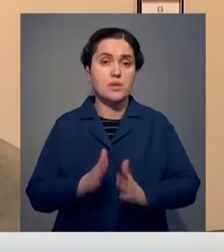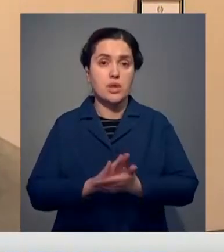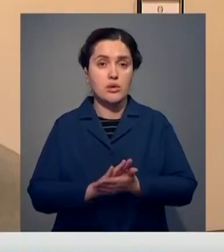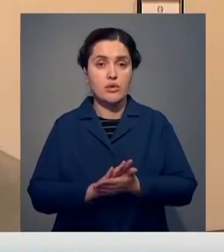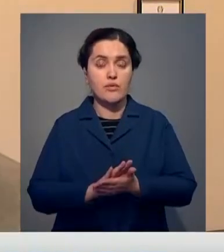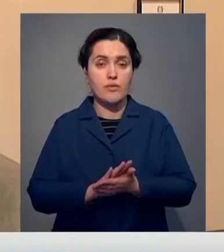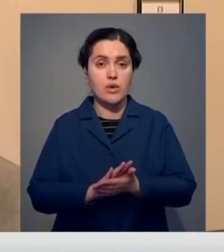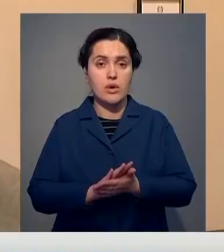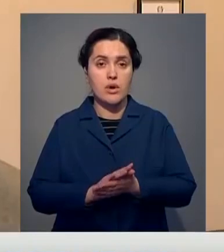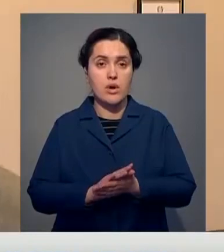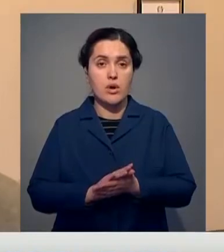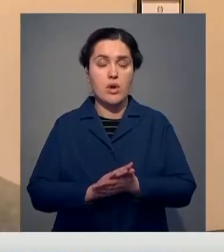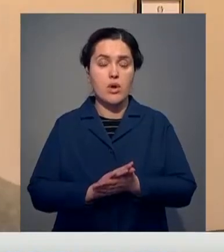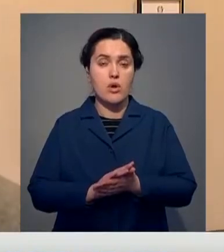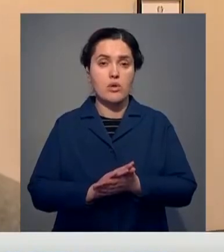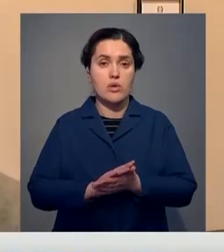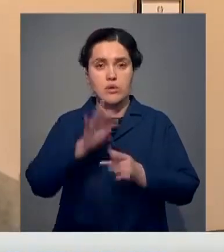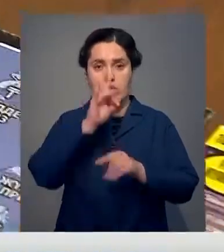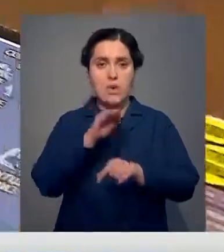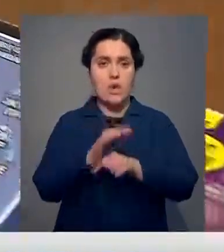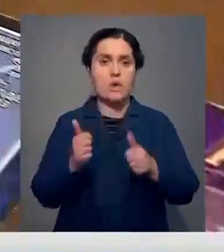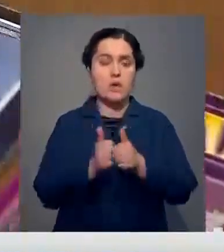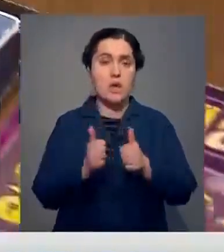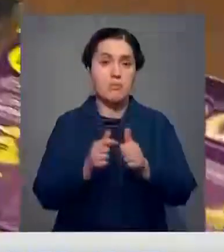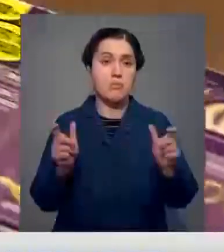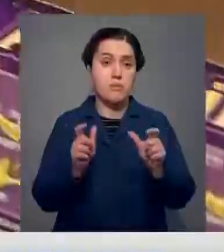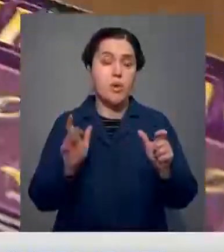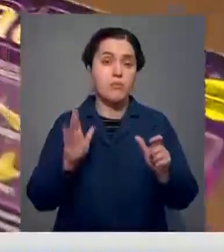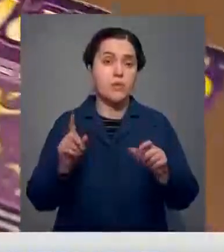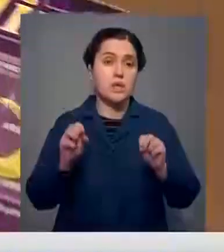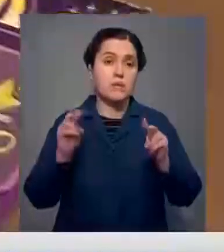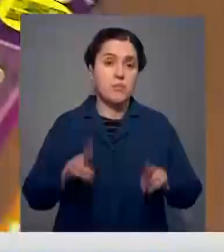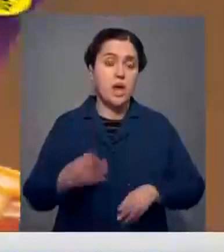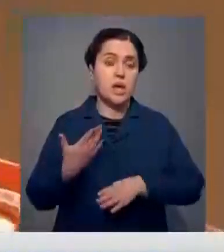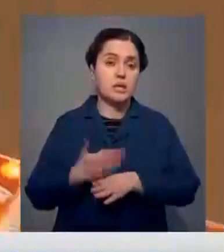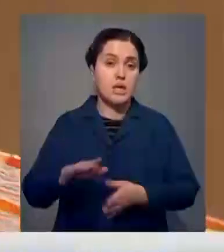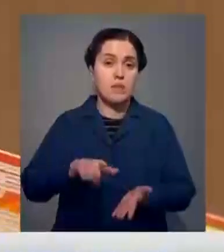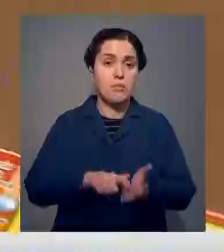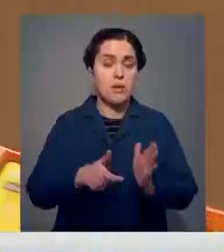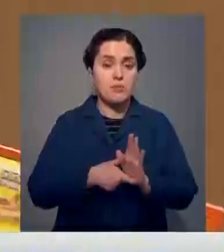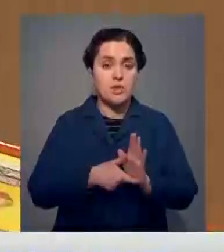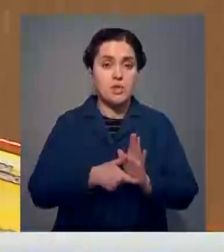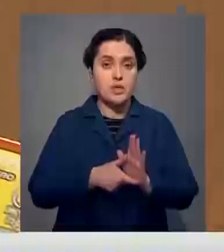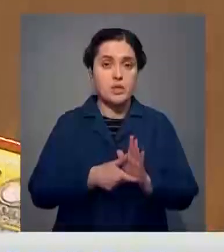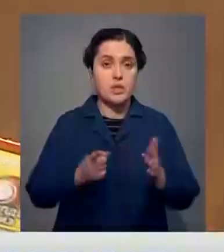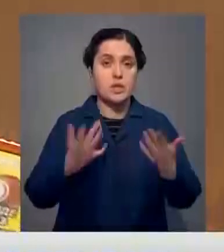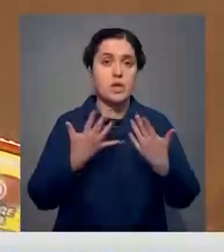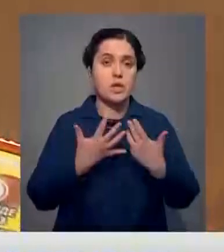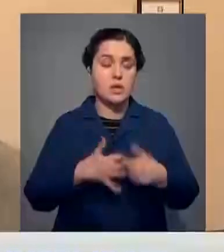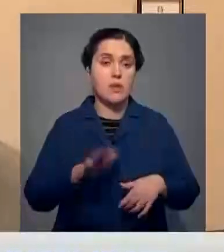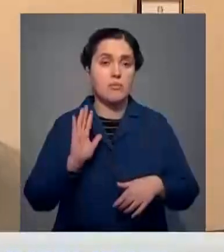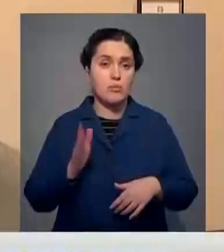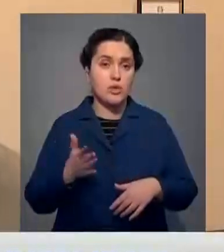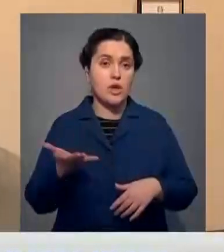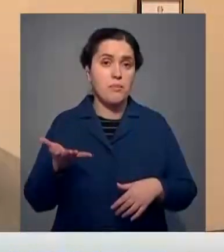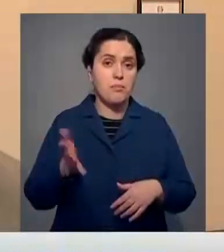уже не будет этот терминал стоять, допустим, возле магазина, а он будет находиться в отдельном помещении, да, их количество будет порядка 5. Ну,